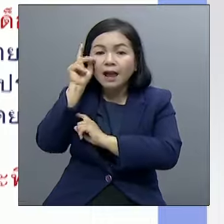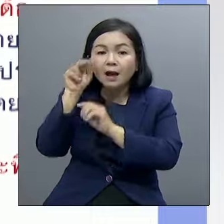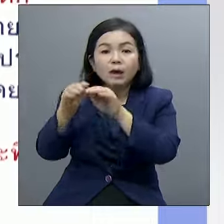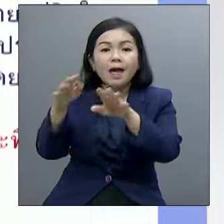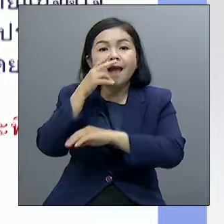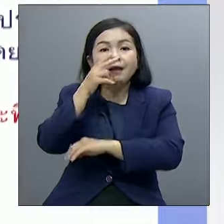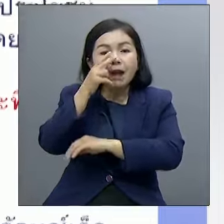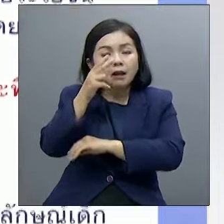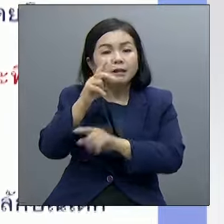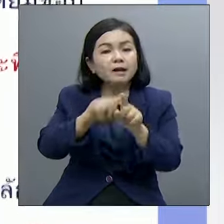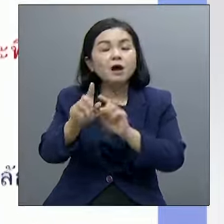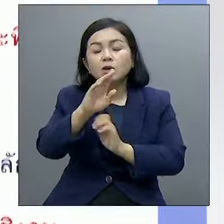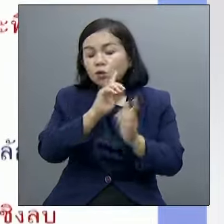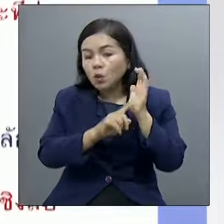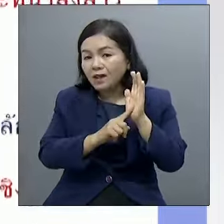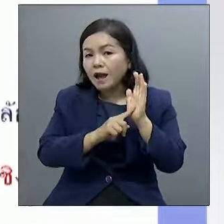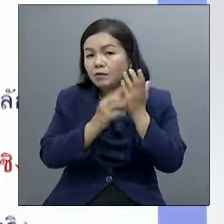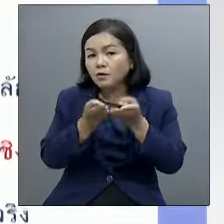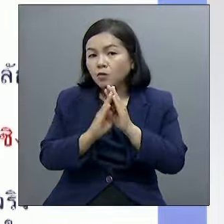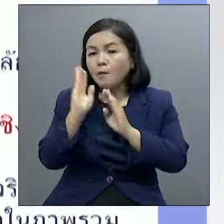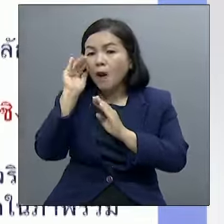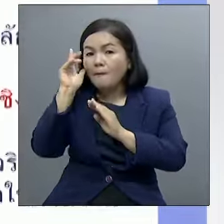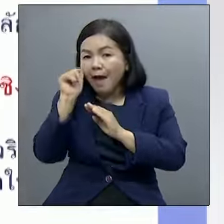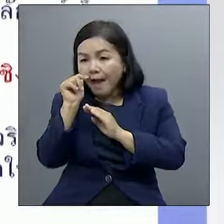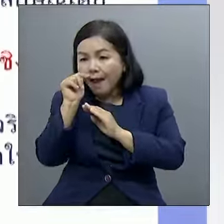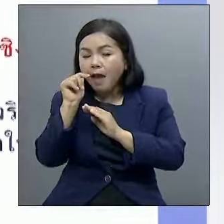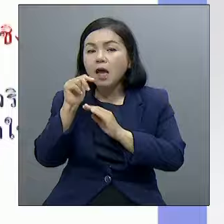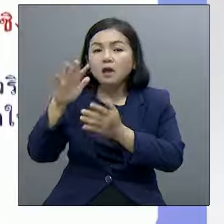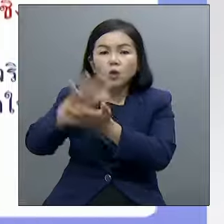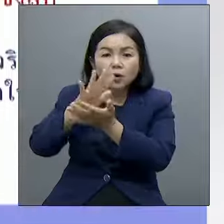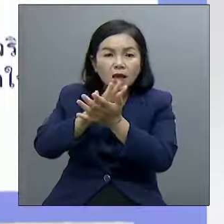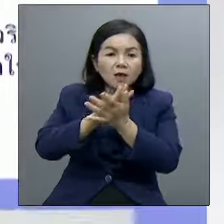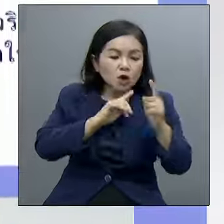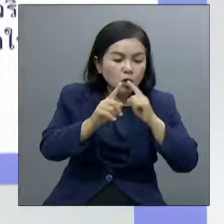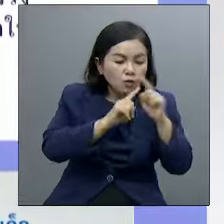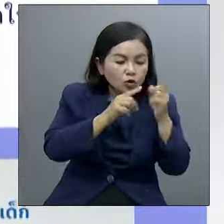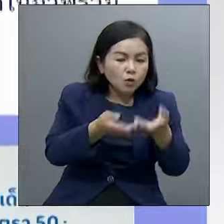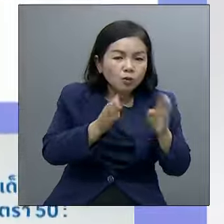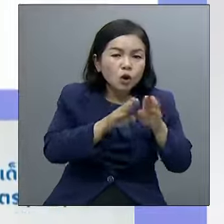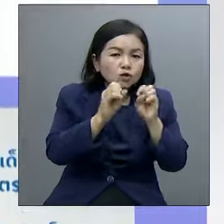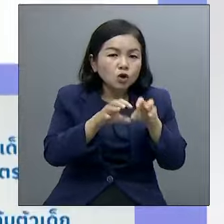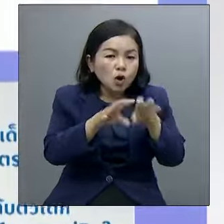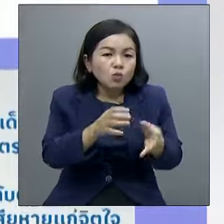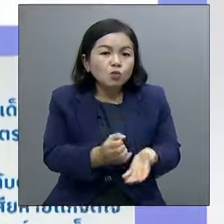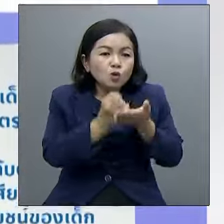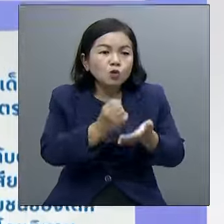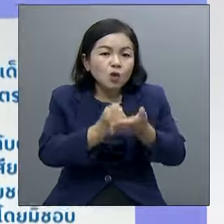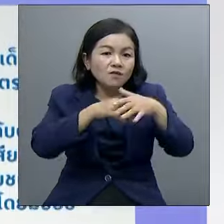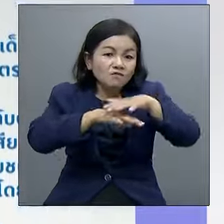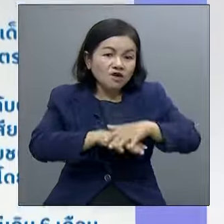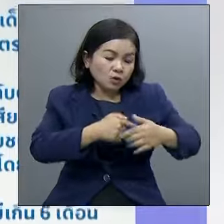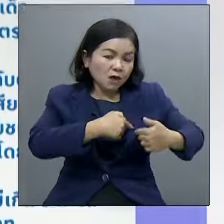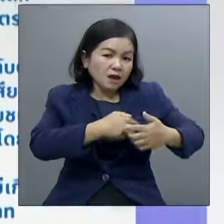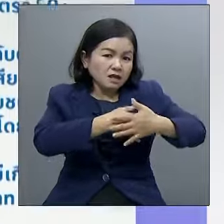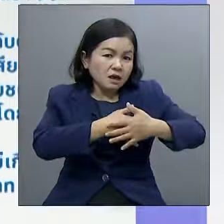ที่อาจจะเกิดขึ้นสมมุติคุณพ่อคุณแม่อ่ะโรงเรียนอาจจะไปเคลียร์ทางสถาบันที่สอนทํา CPR เขาไปเคลียร์กับพ่อกับแม่แล้วเขารู้สึกว่